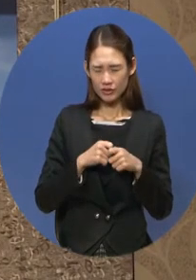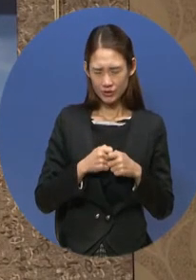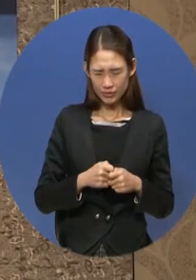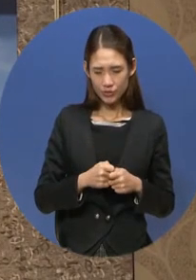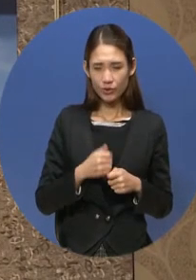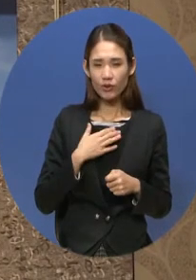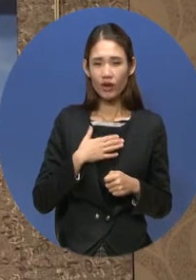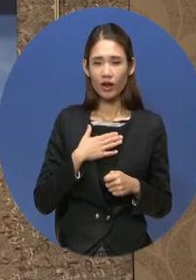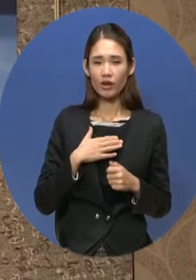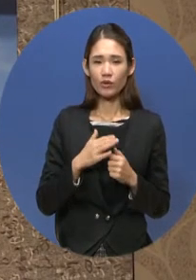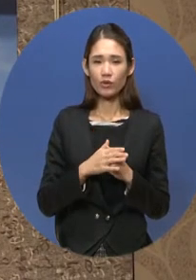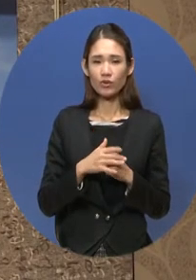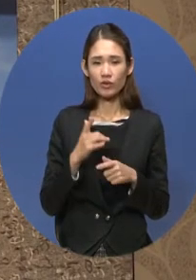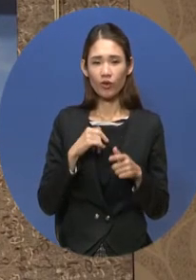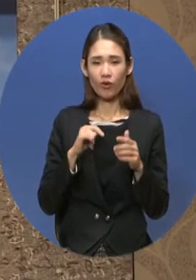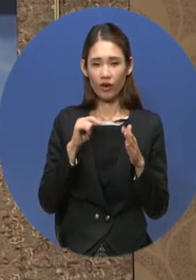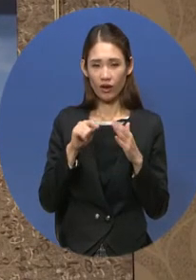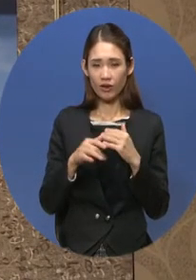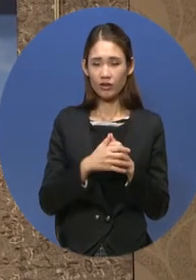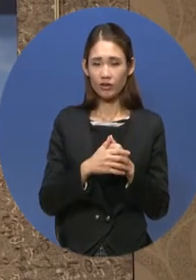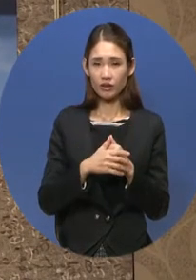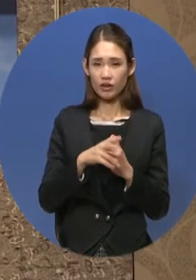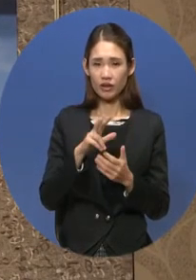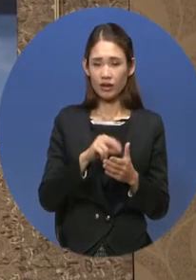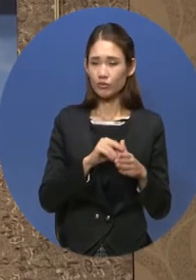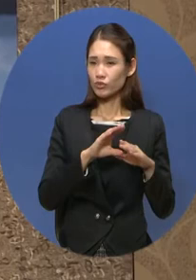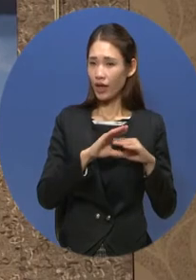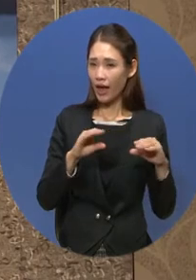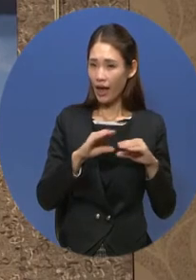또 다가가서 그들의 애로를